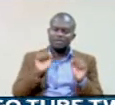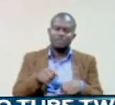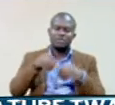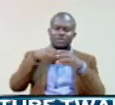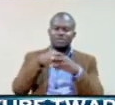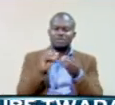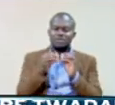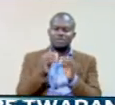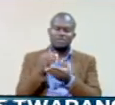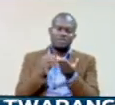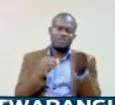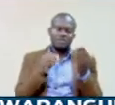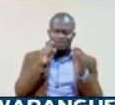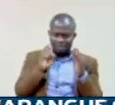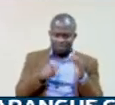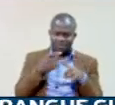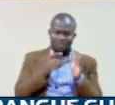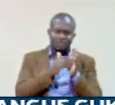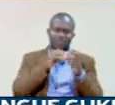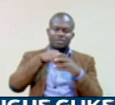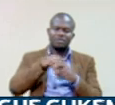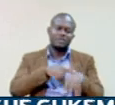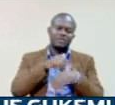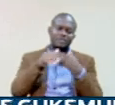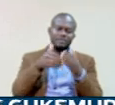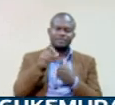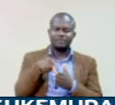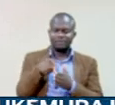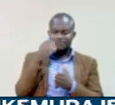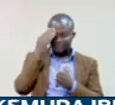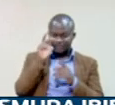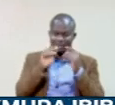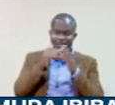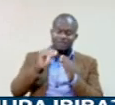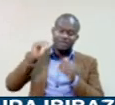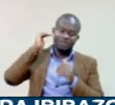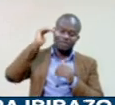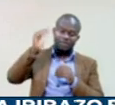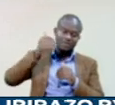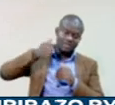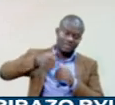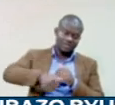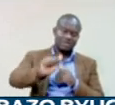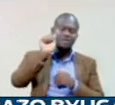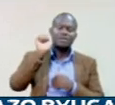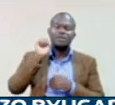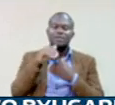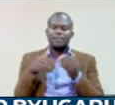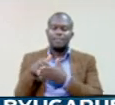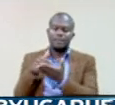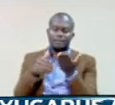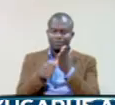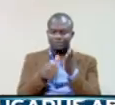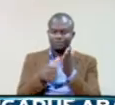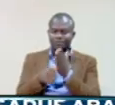umubare umworozi yakenera kandi mu gihe yawukeneramo kugira ngo abantu bakuze kuko niho ari izingiro